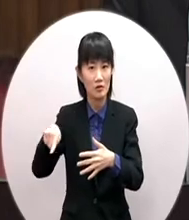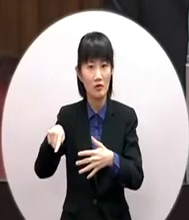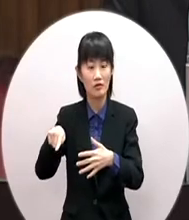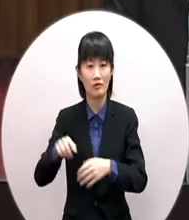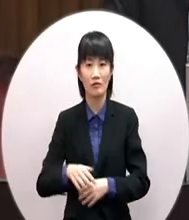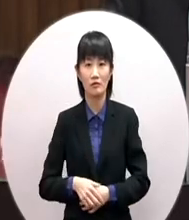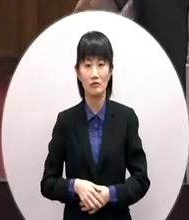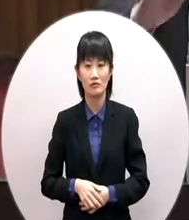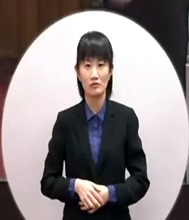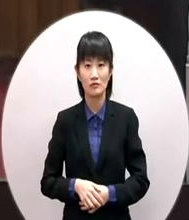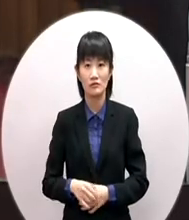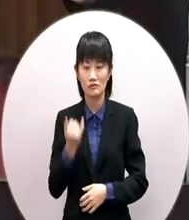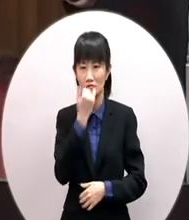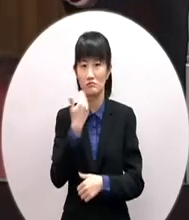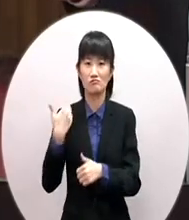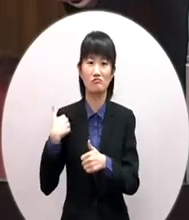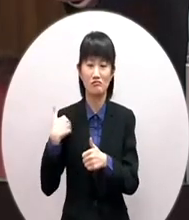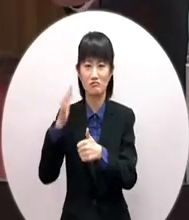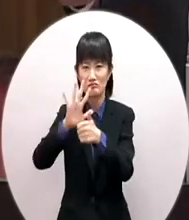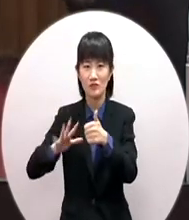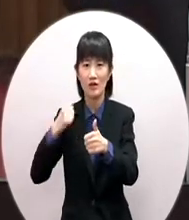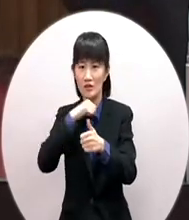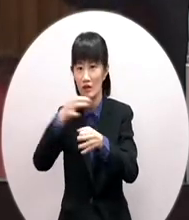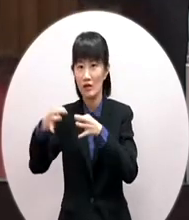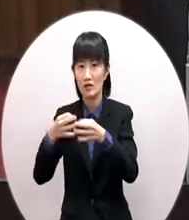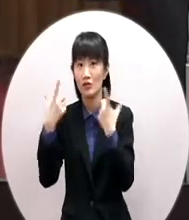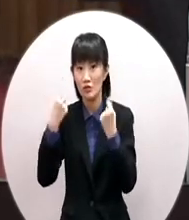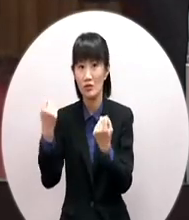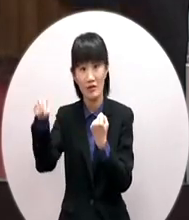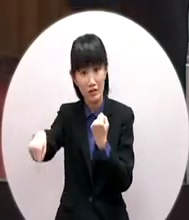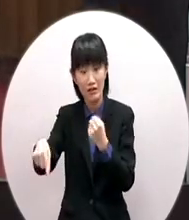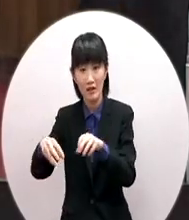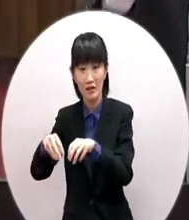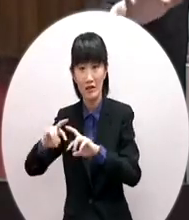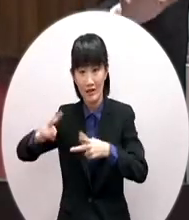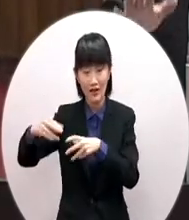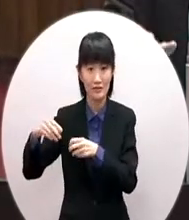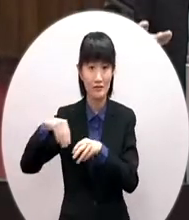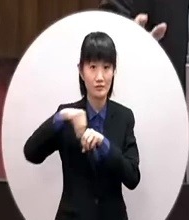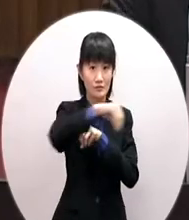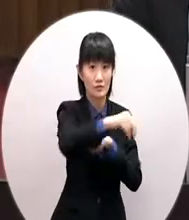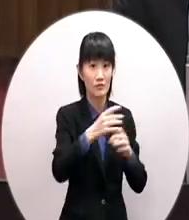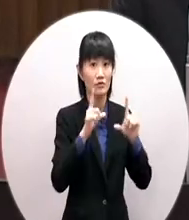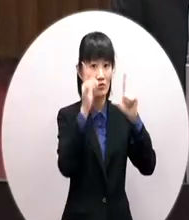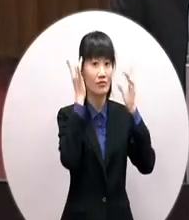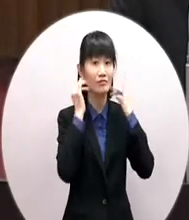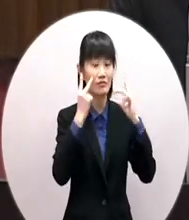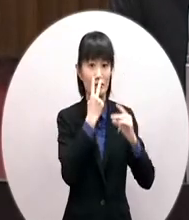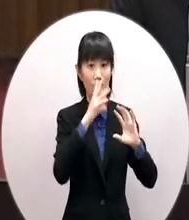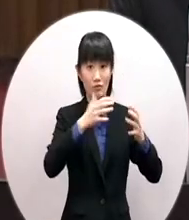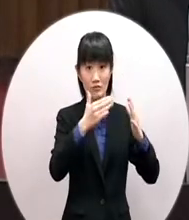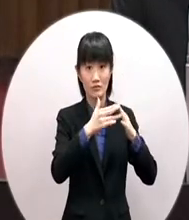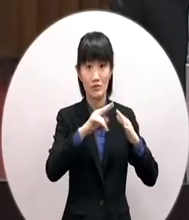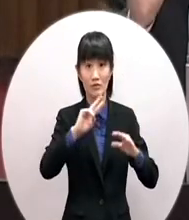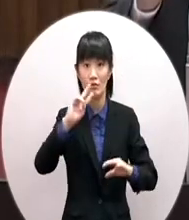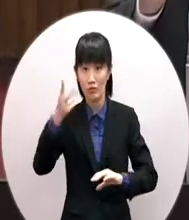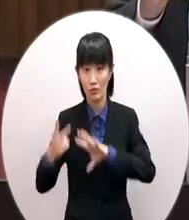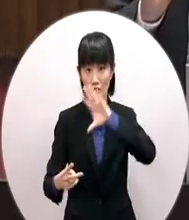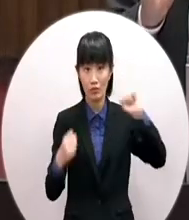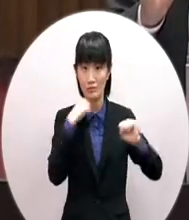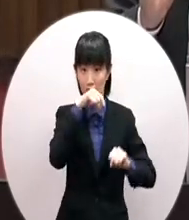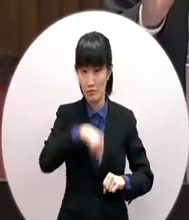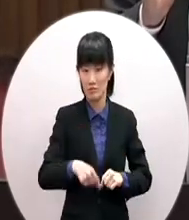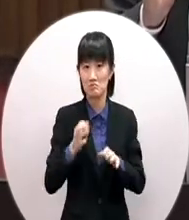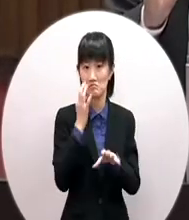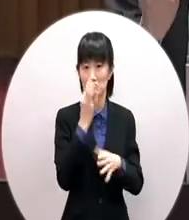台商就到东南亚的国家，甚至到美国，甚至回到台湾来投资、嗯、啊。 这个台湾那